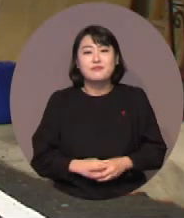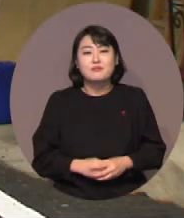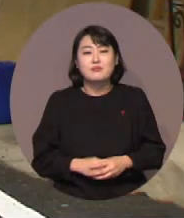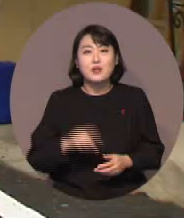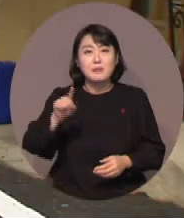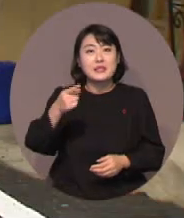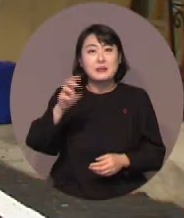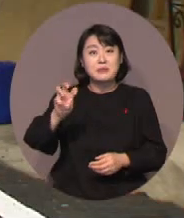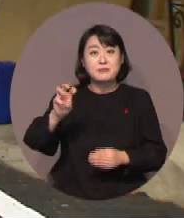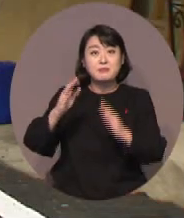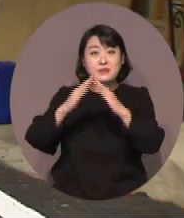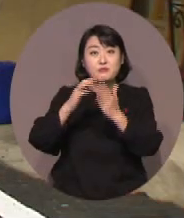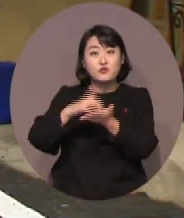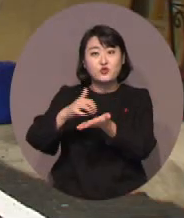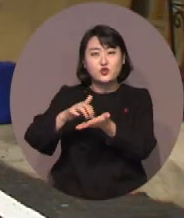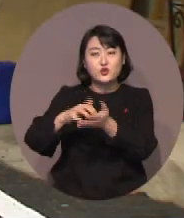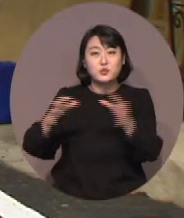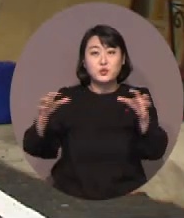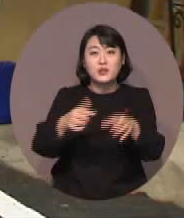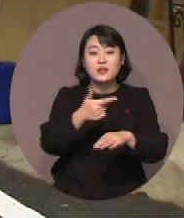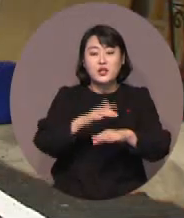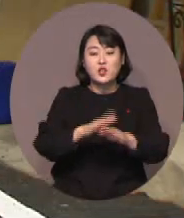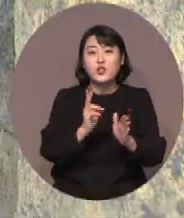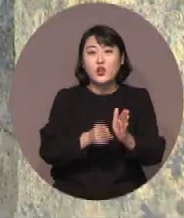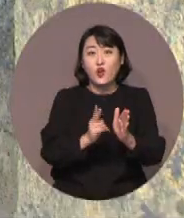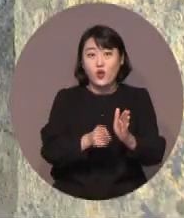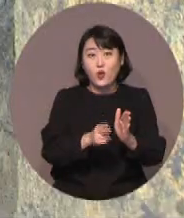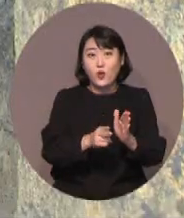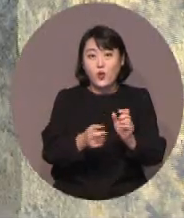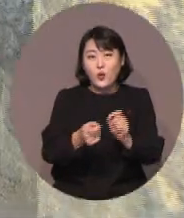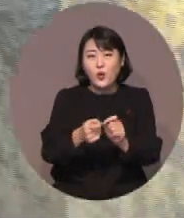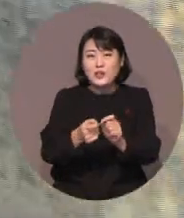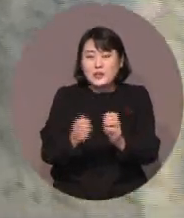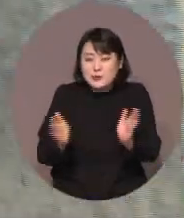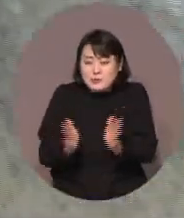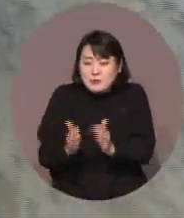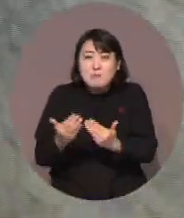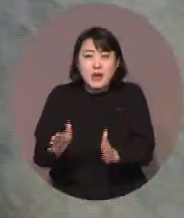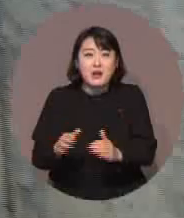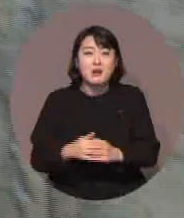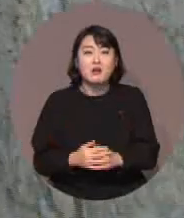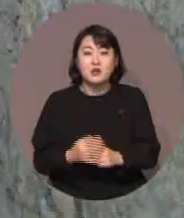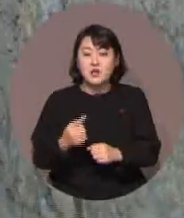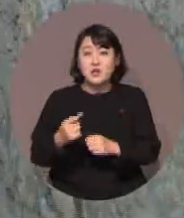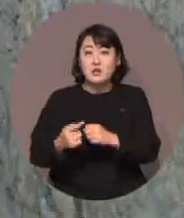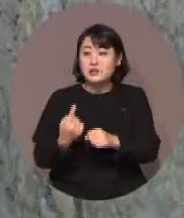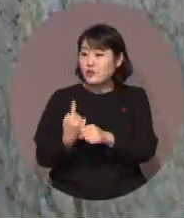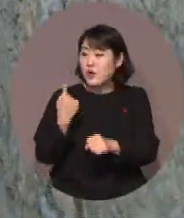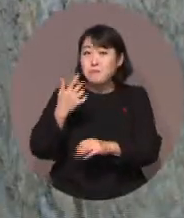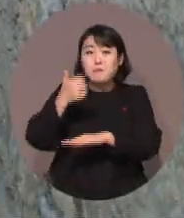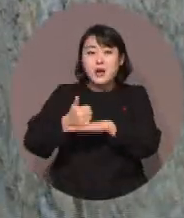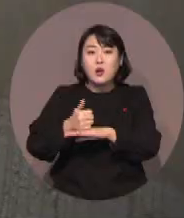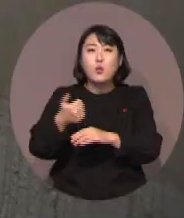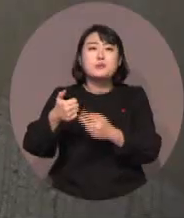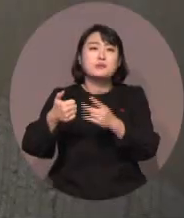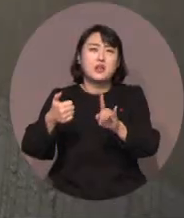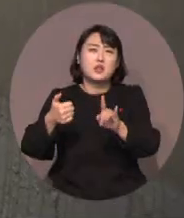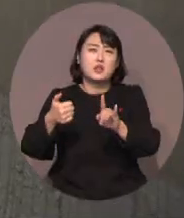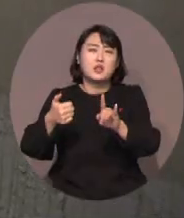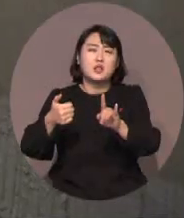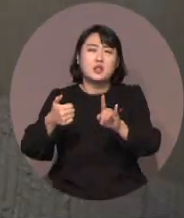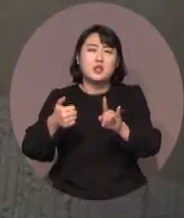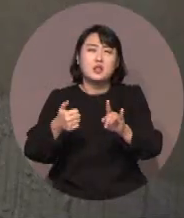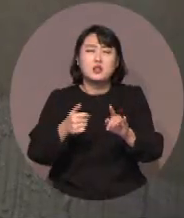130여 가구가 모여사는 대전역 앞 쪽방촌 지난해 연말을 앞두고 이곳에서 50대 김모씨가